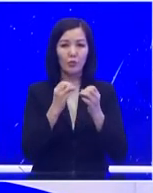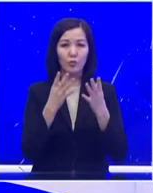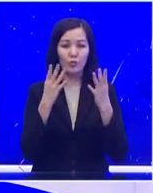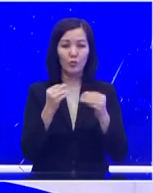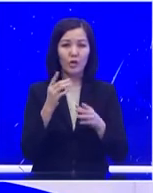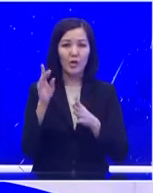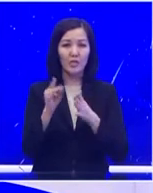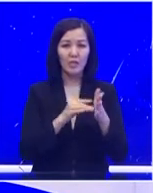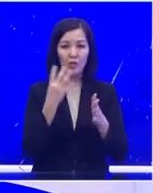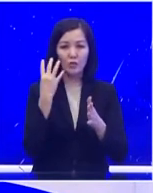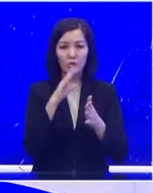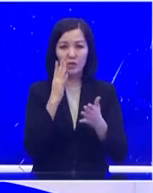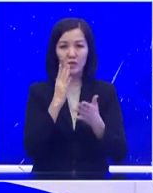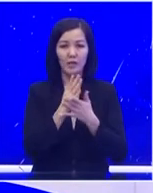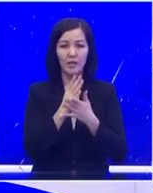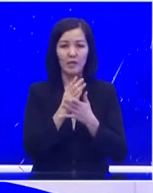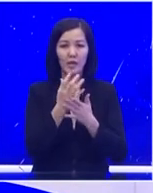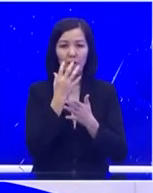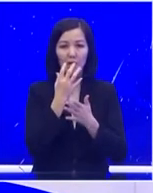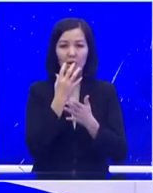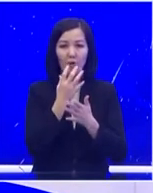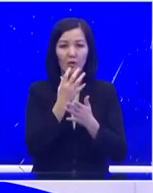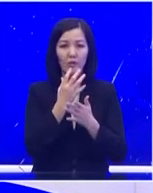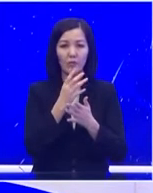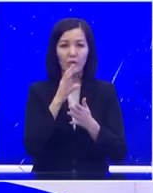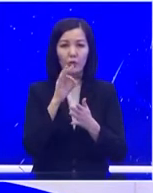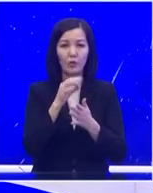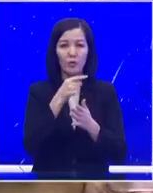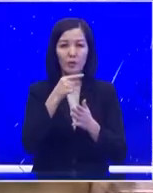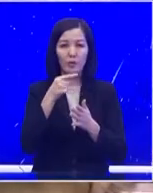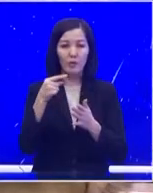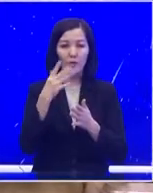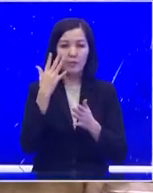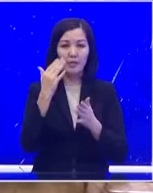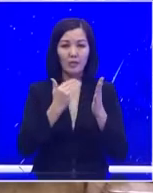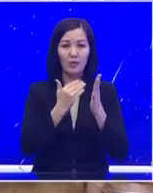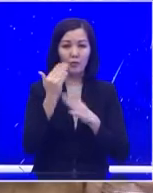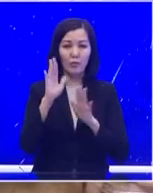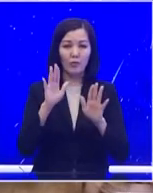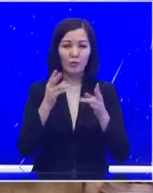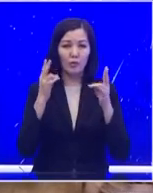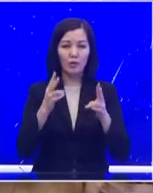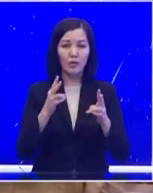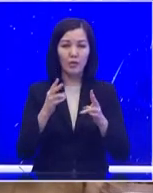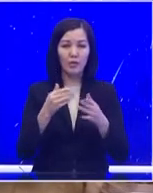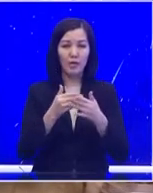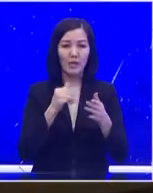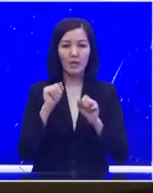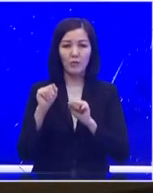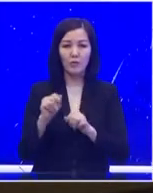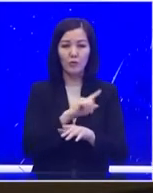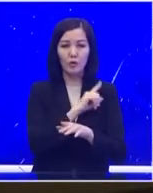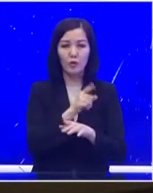күрт жылынады. Ауа температурасы 0-ден 5 градусқа дейін көтеріледі. Аймақта төтенше жағдайдың алдын алу жұмыстары күшейтілген.